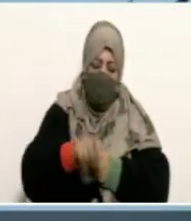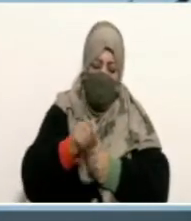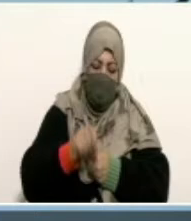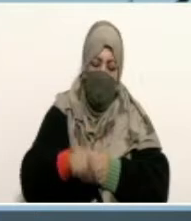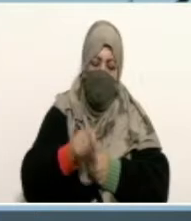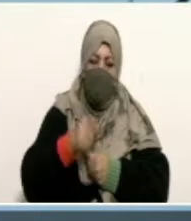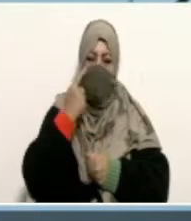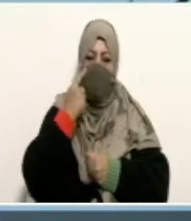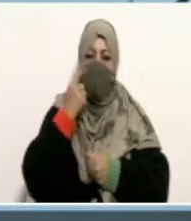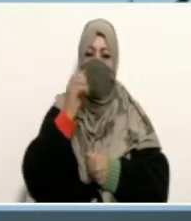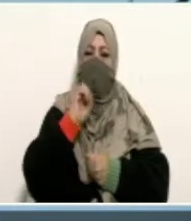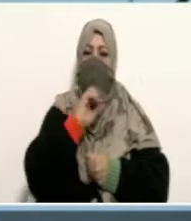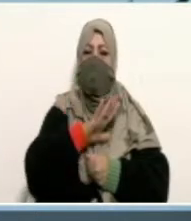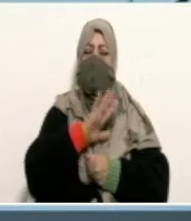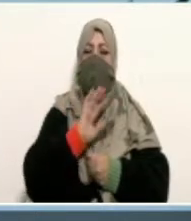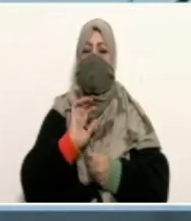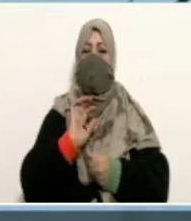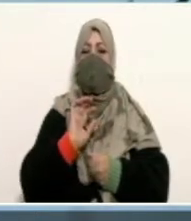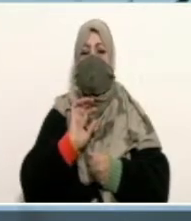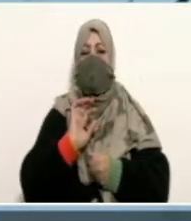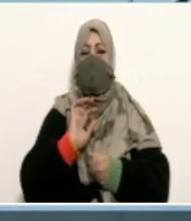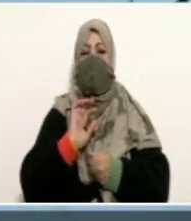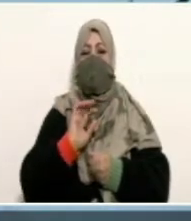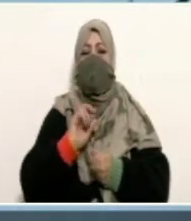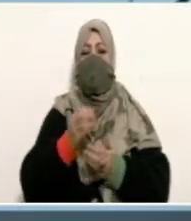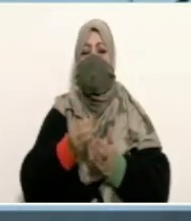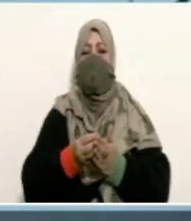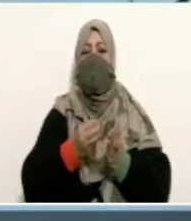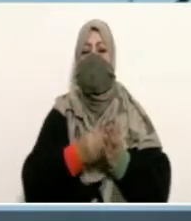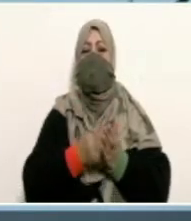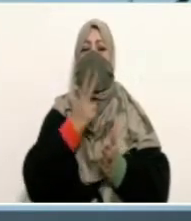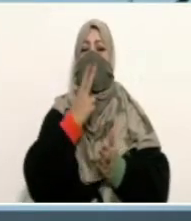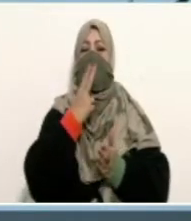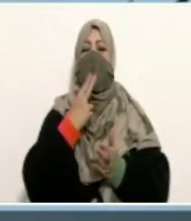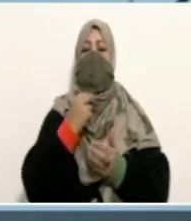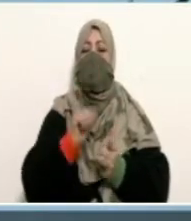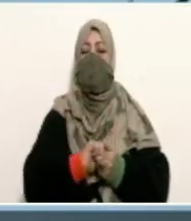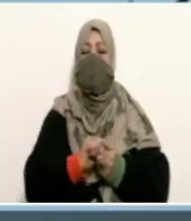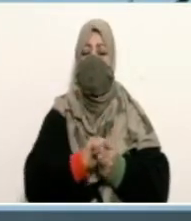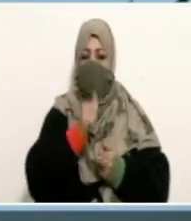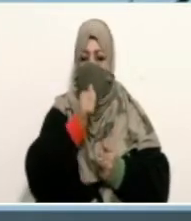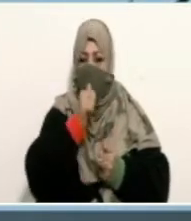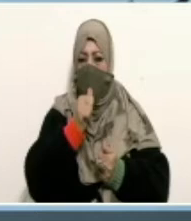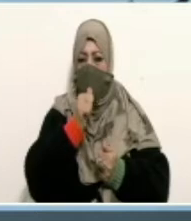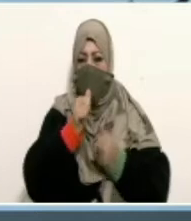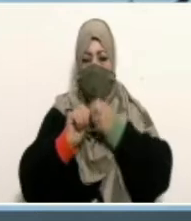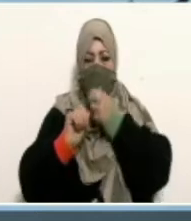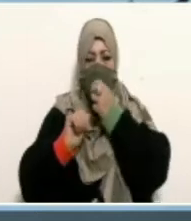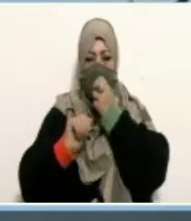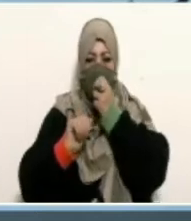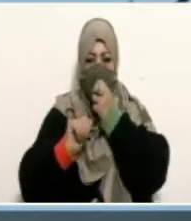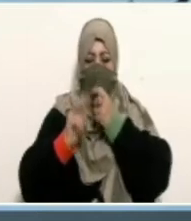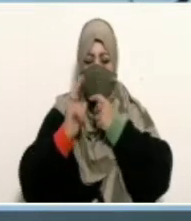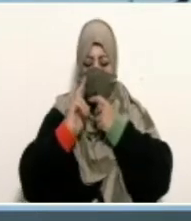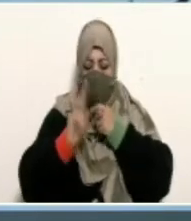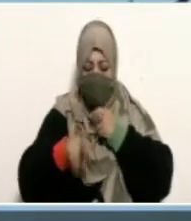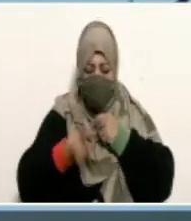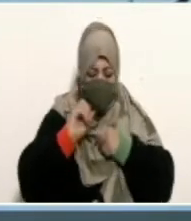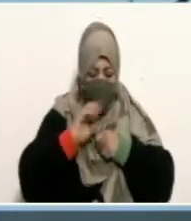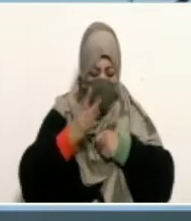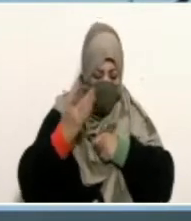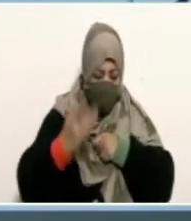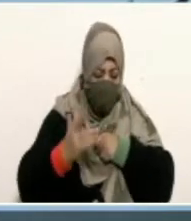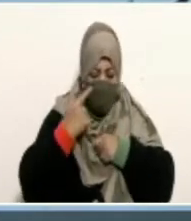ولا تطهر إلا بإزالتها وغسلها بالماء، وإن لم يرى عليها على الفراش أثر فالفراش طاهر باقي